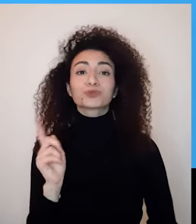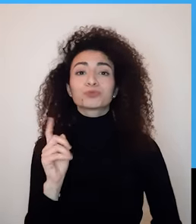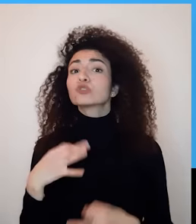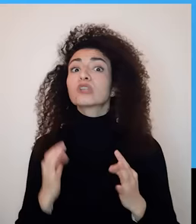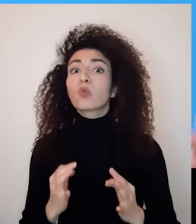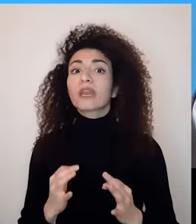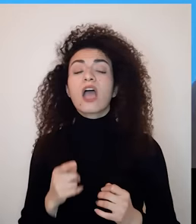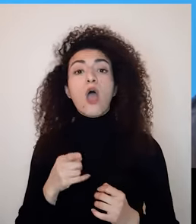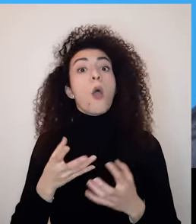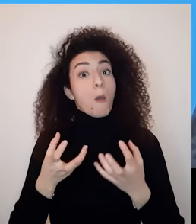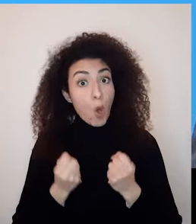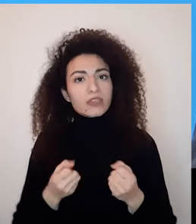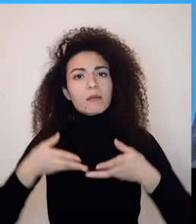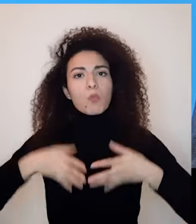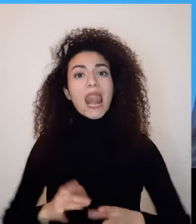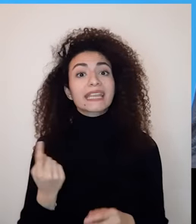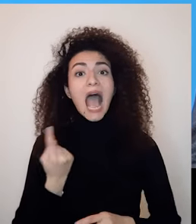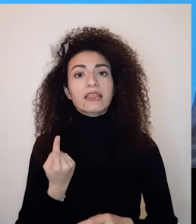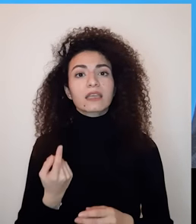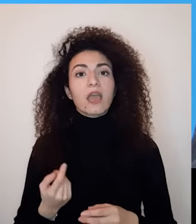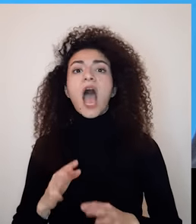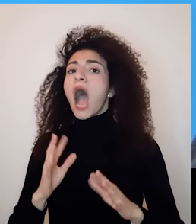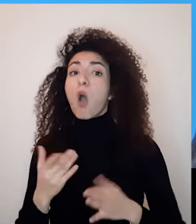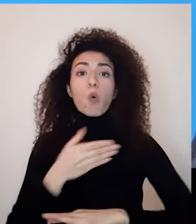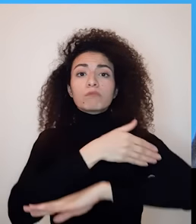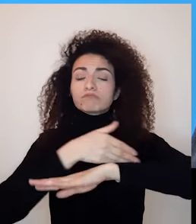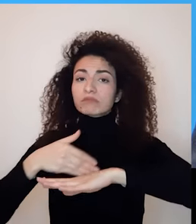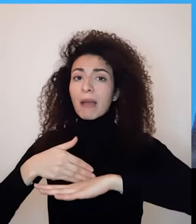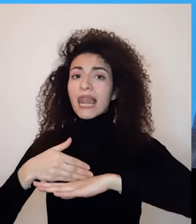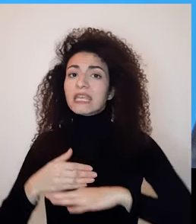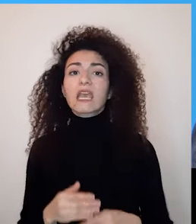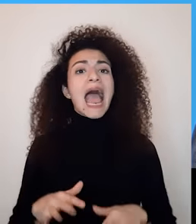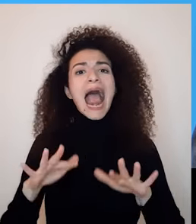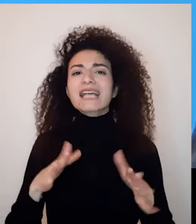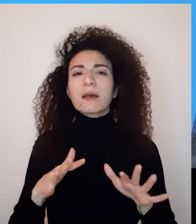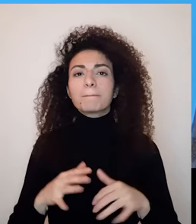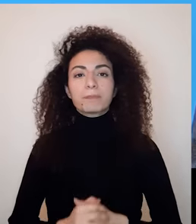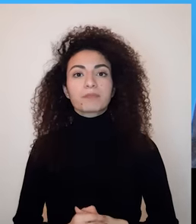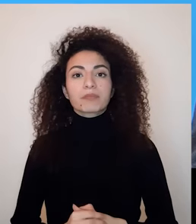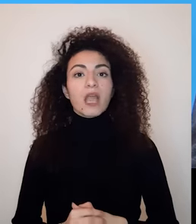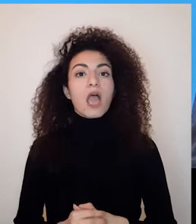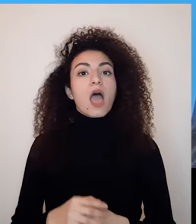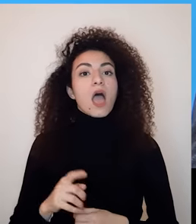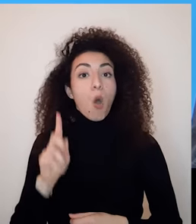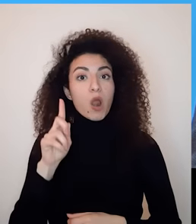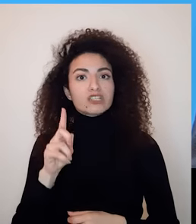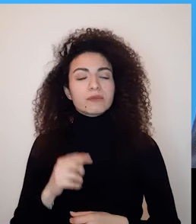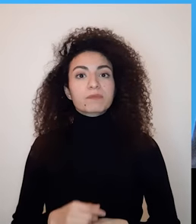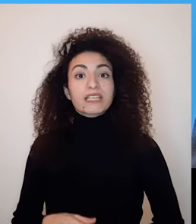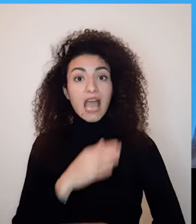ممكن للحامل من ذوي الإعاقة أن تنجب بشكل طبيعي، أو ممكن تلجأ لولادة قيصرية إذا كانت الأسباب